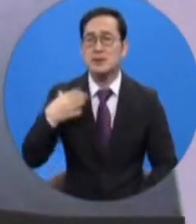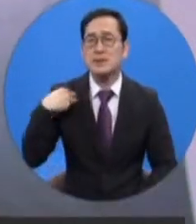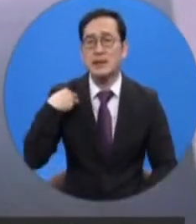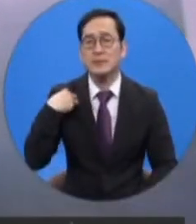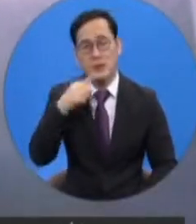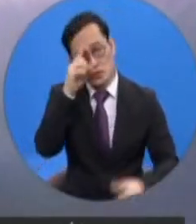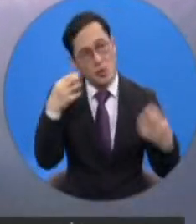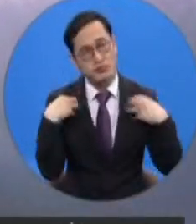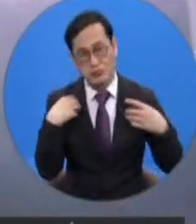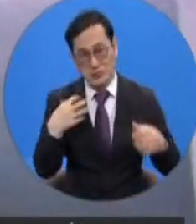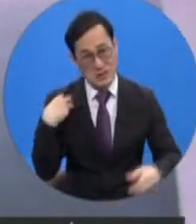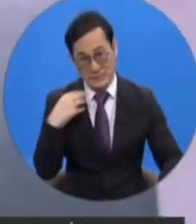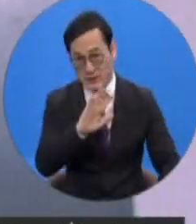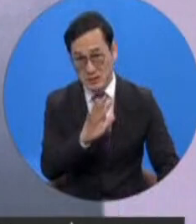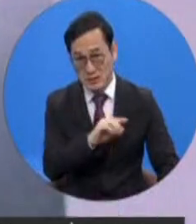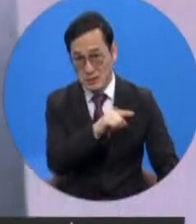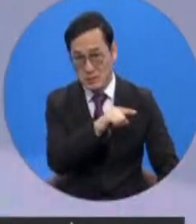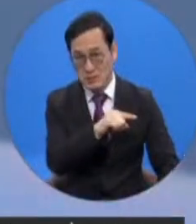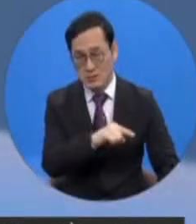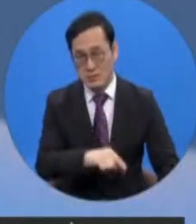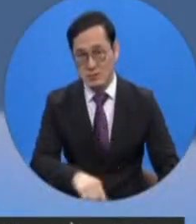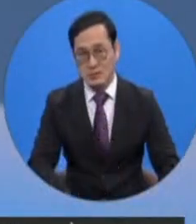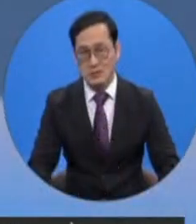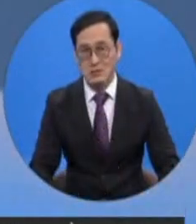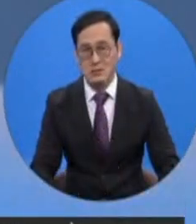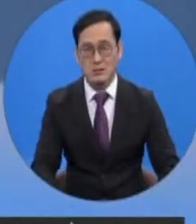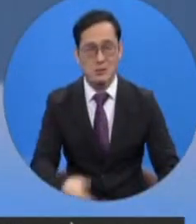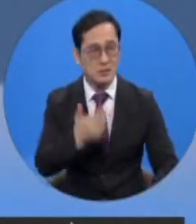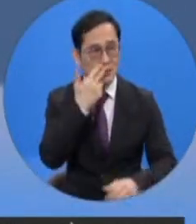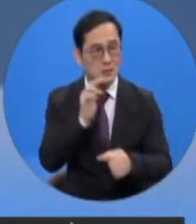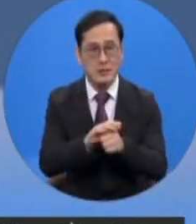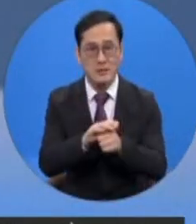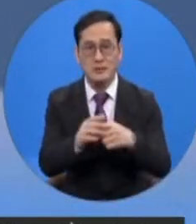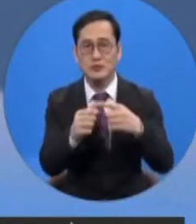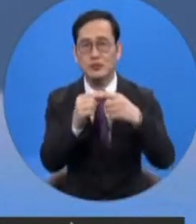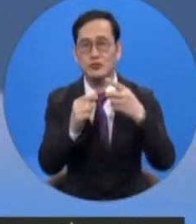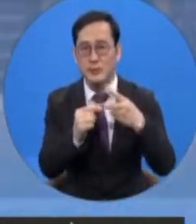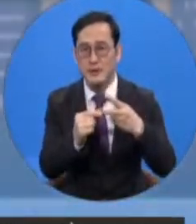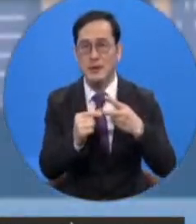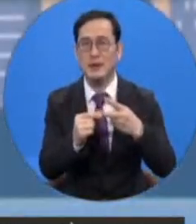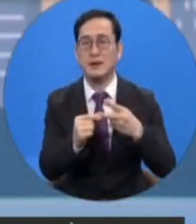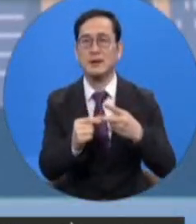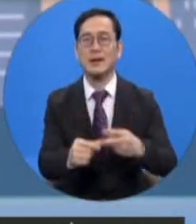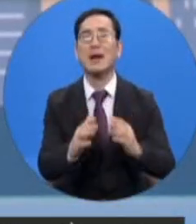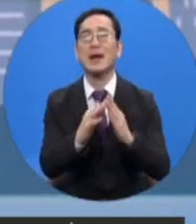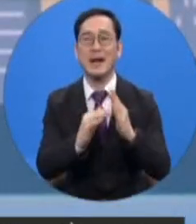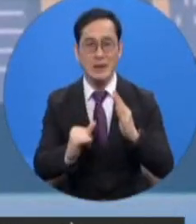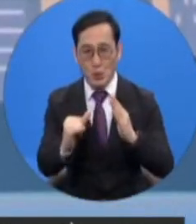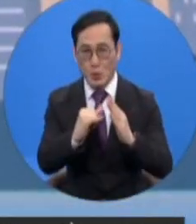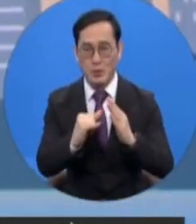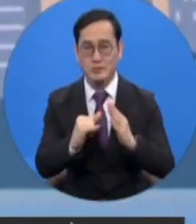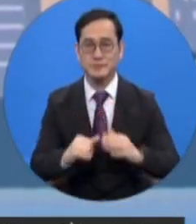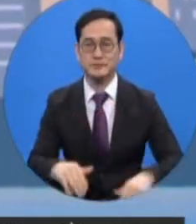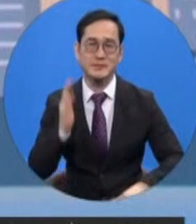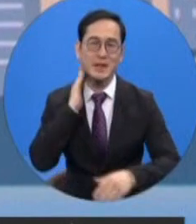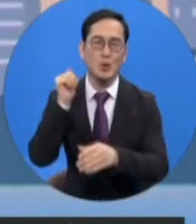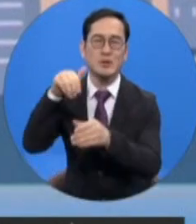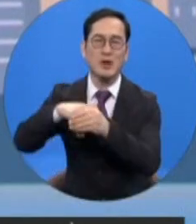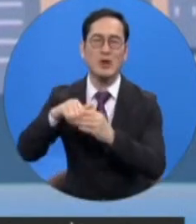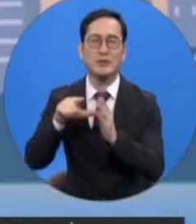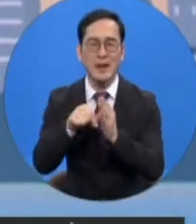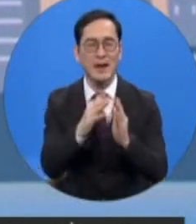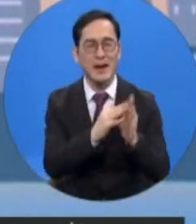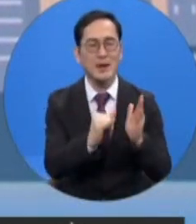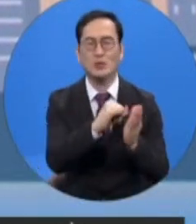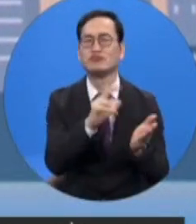두 번째 키워드입니다. 함께 보시죠. 두 번째 키워드는 가족. 이번 대선 그 어느 때보다